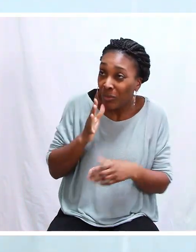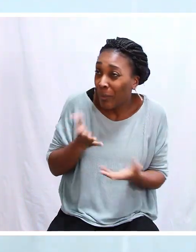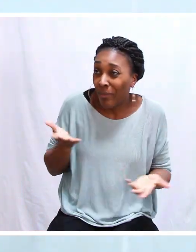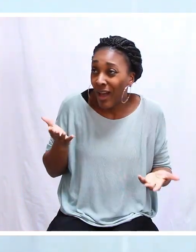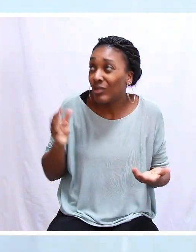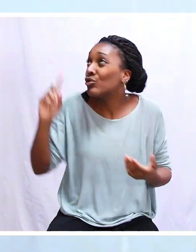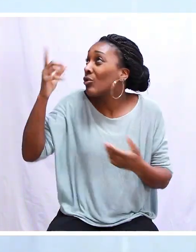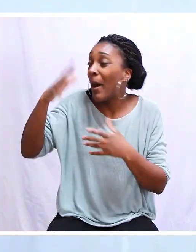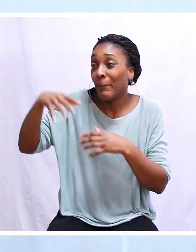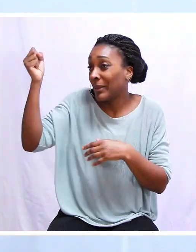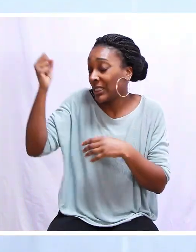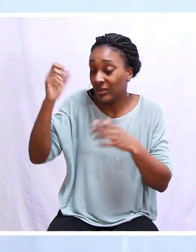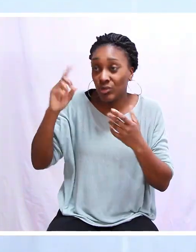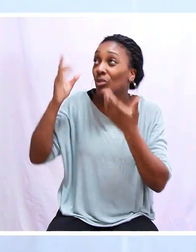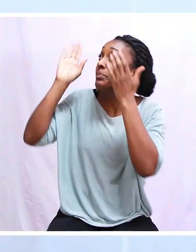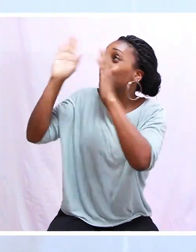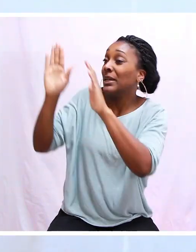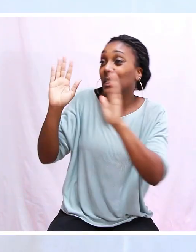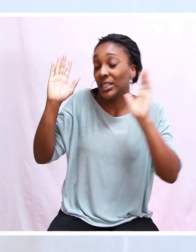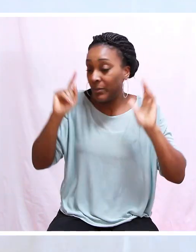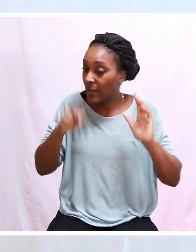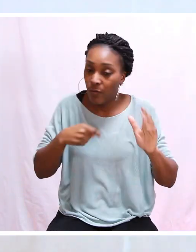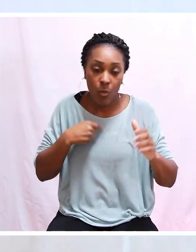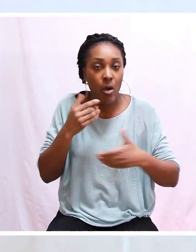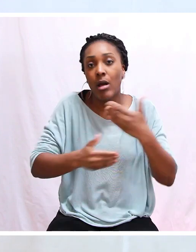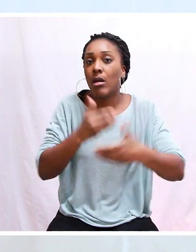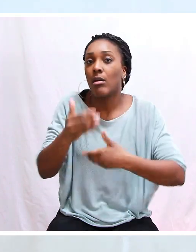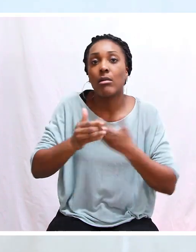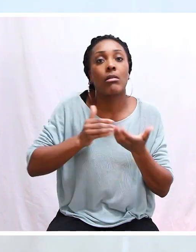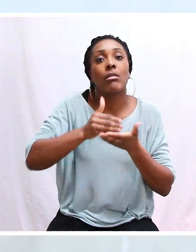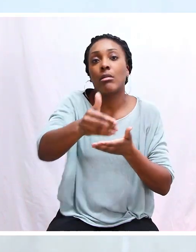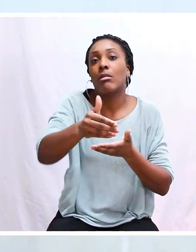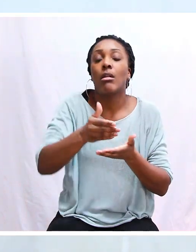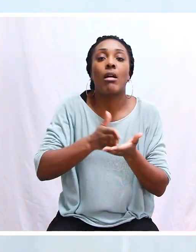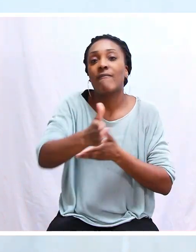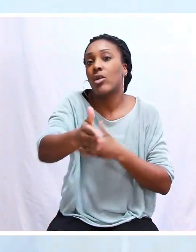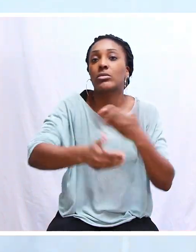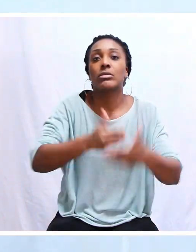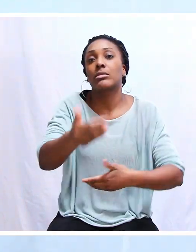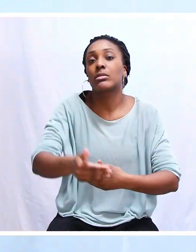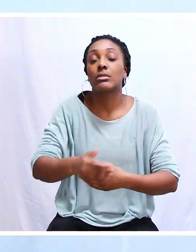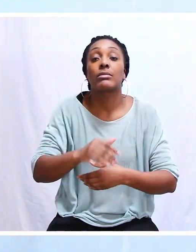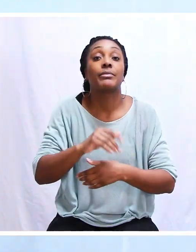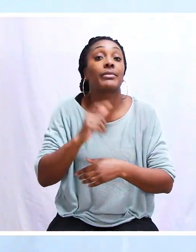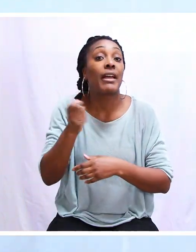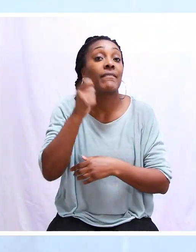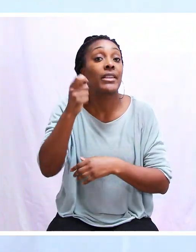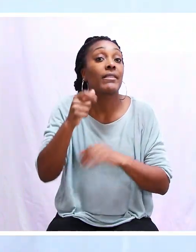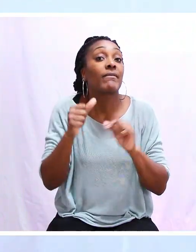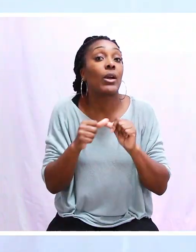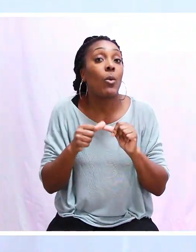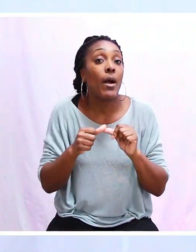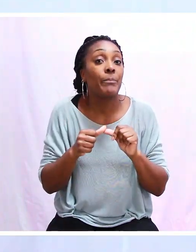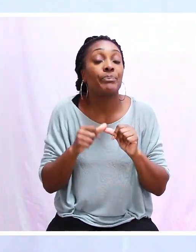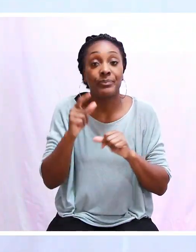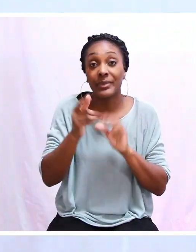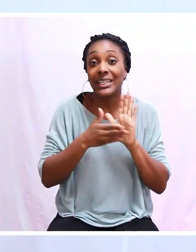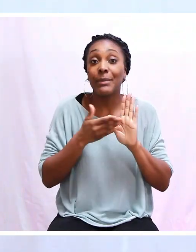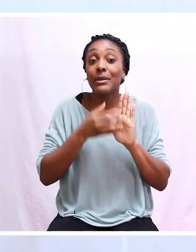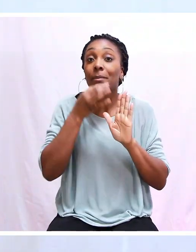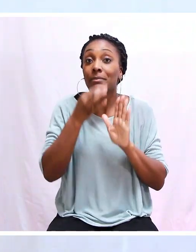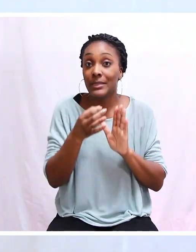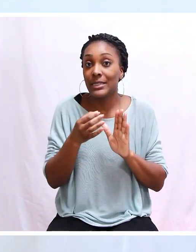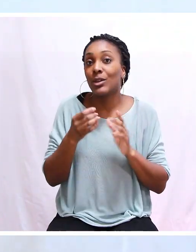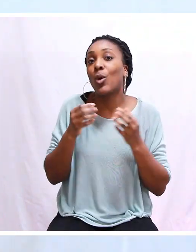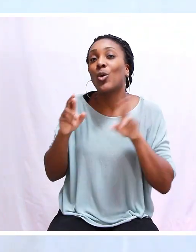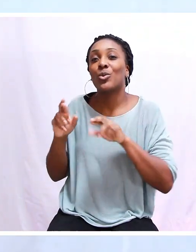repris, que l'Éternel soit béni. Maintenant j'ai autre chose à faire. Et quelle est la prochaine chose que David va faire? Eh bien, la Bible nous dit qu'il va retourner